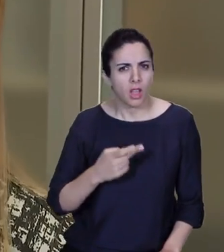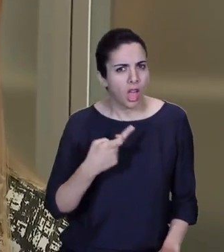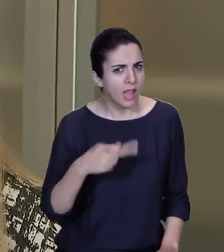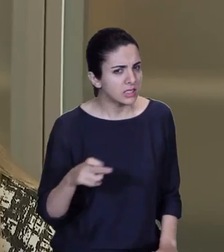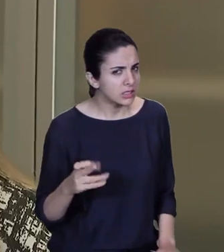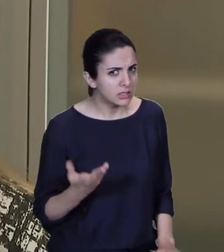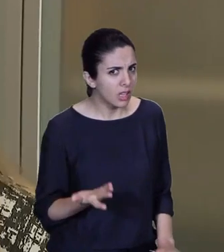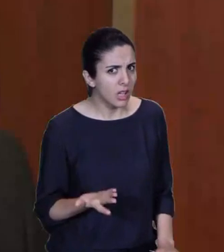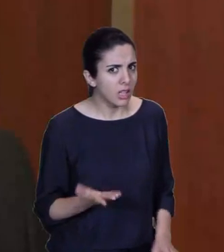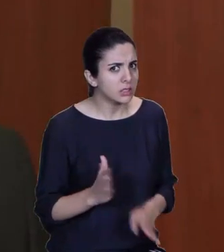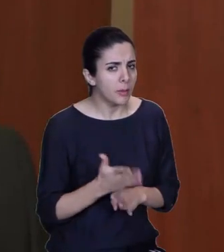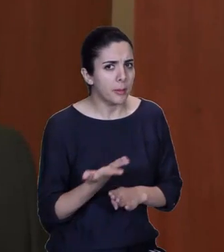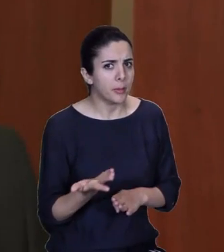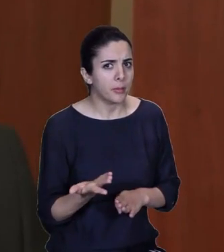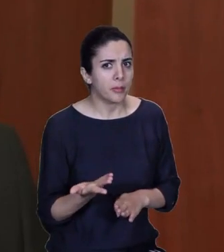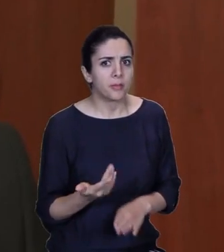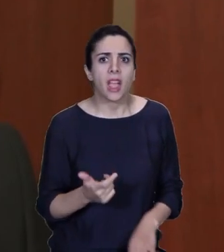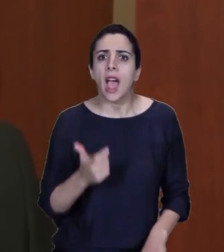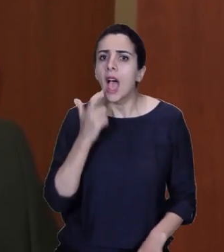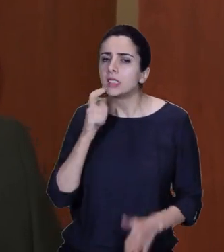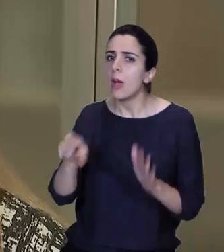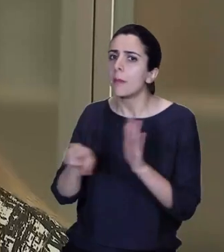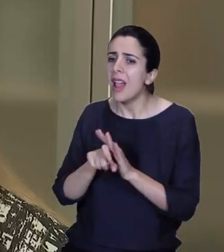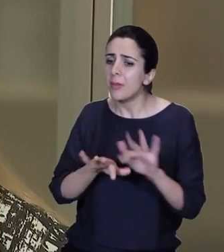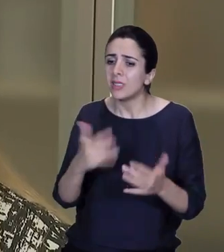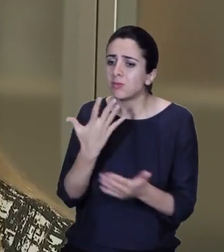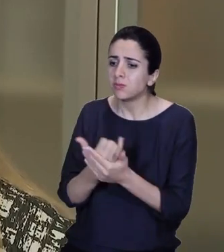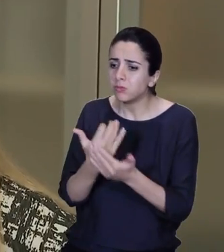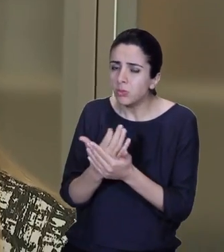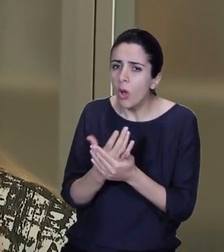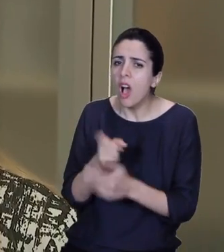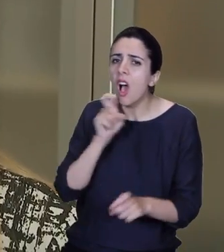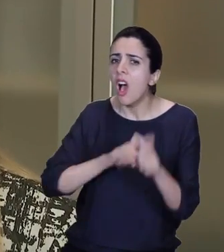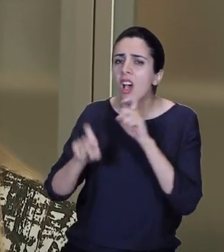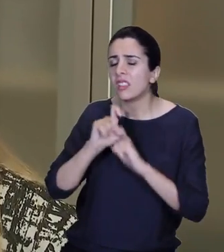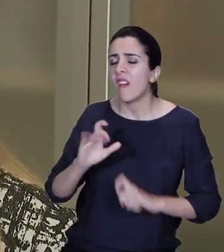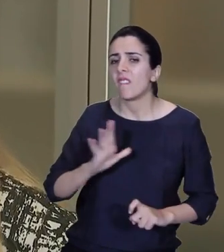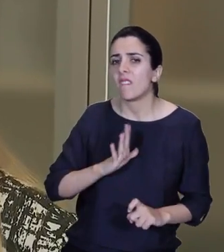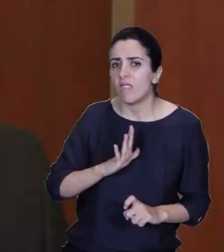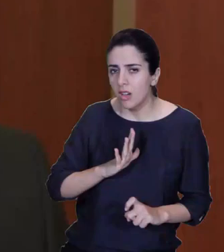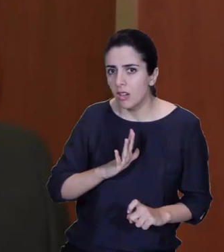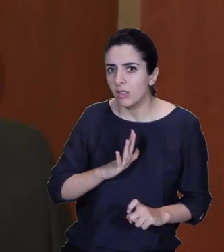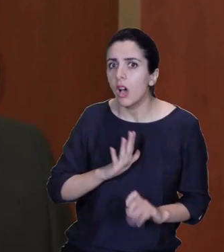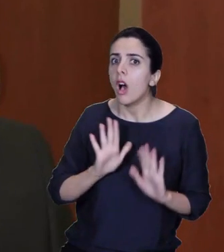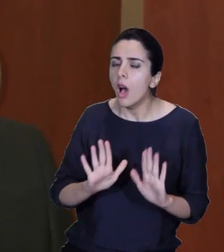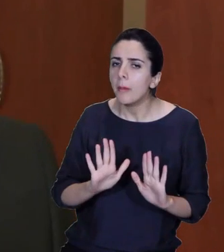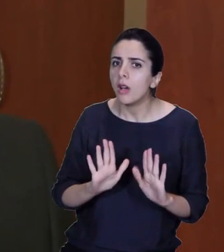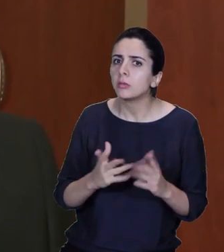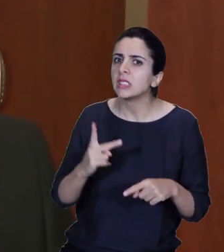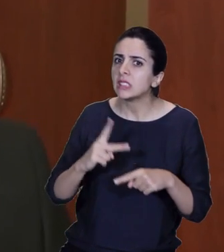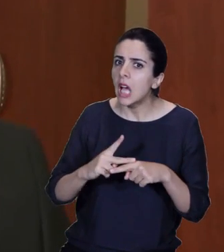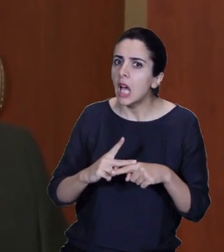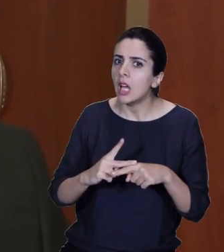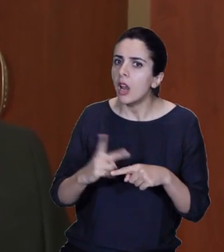Eksik mi? Nasıl yani? Eski belgeler bilgisayarlara geçerken böyle hatalar oldu maalesef. Ama yani